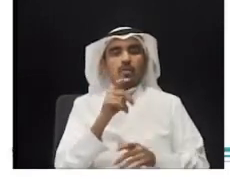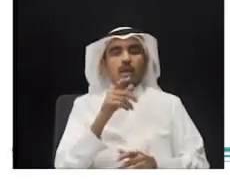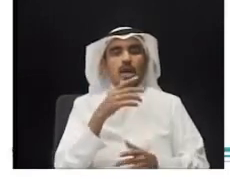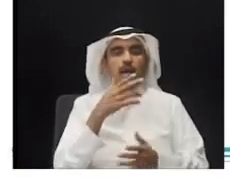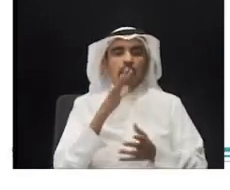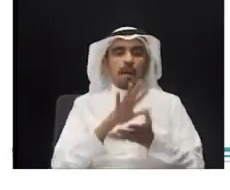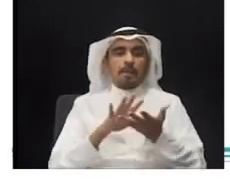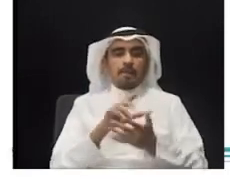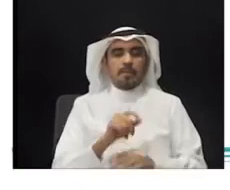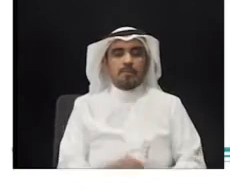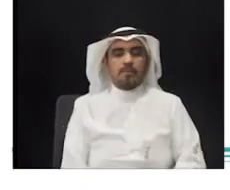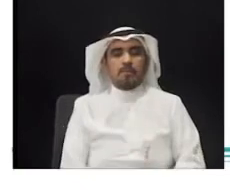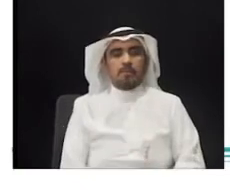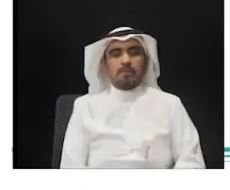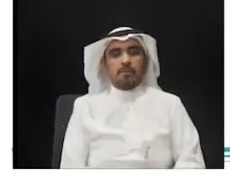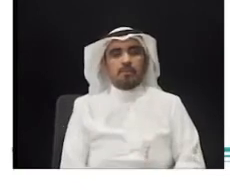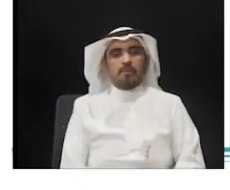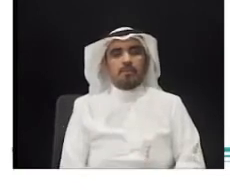خبرية.